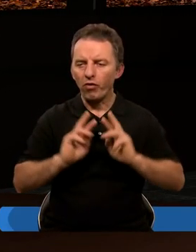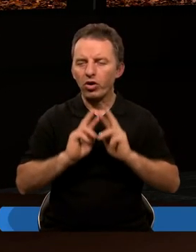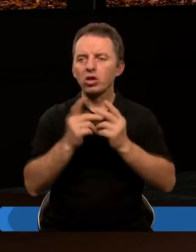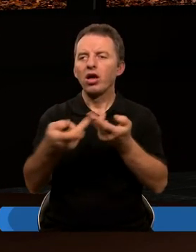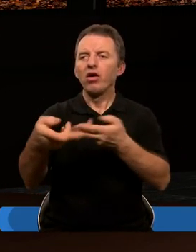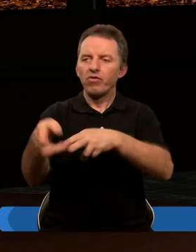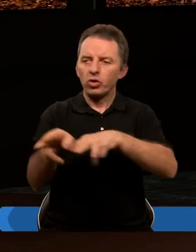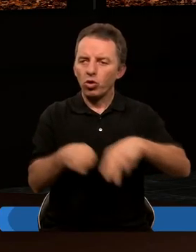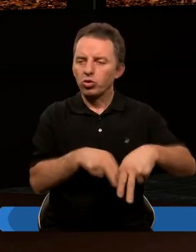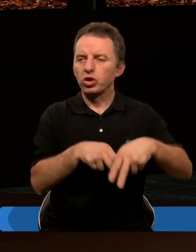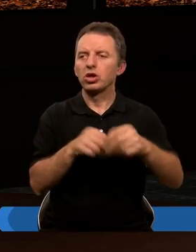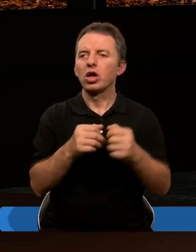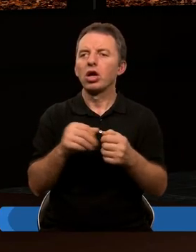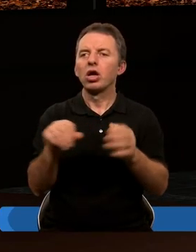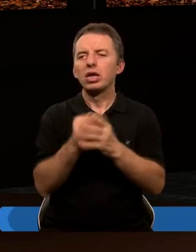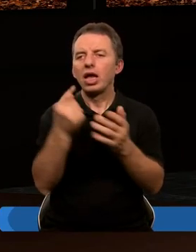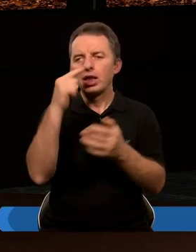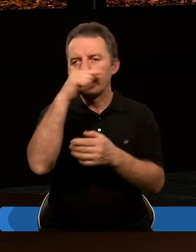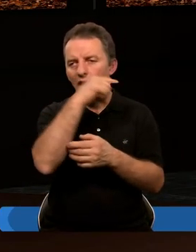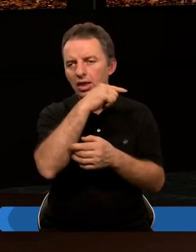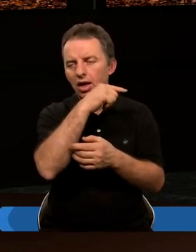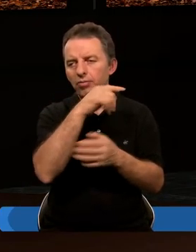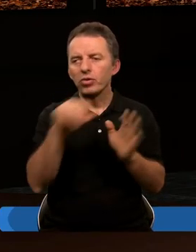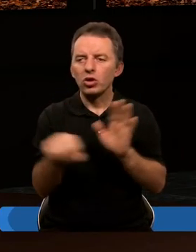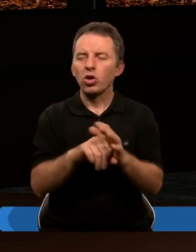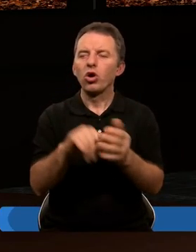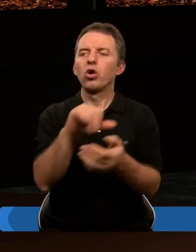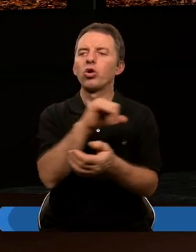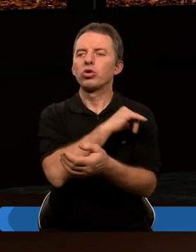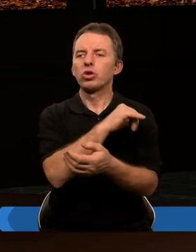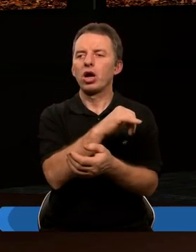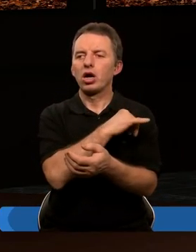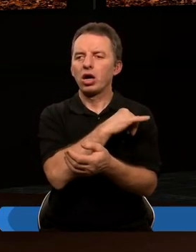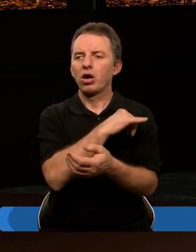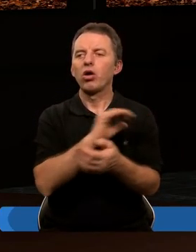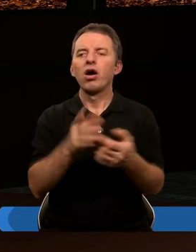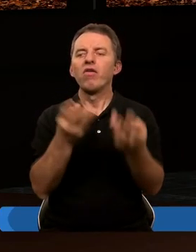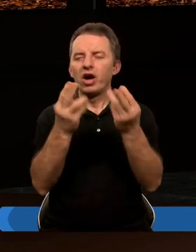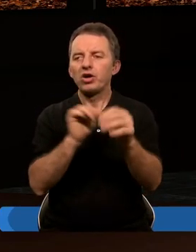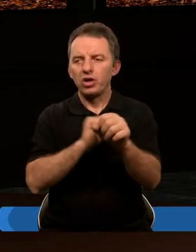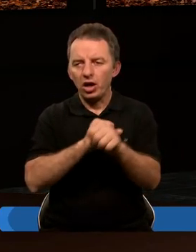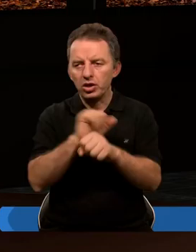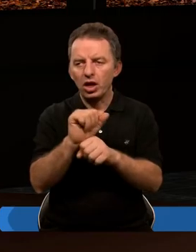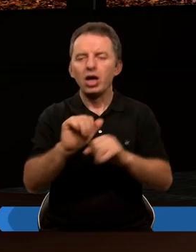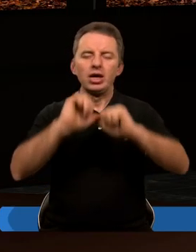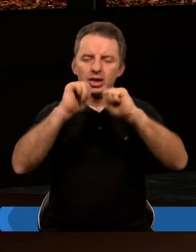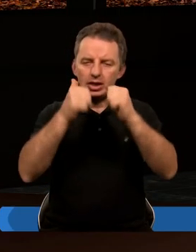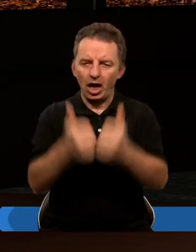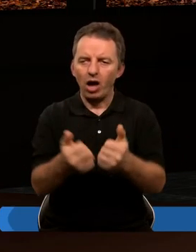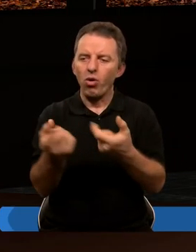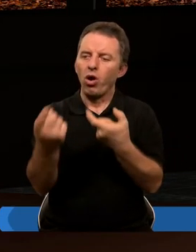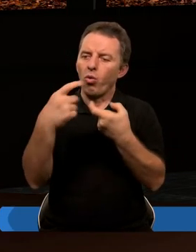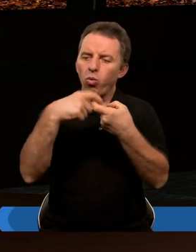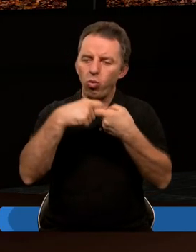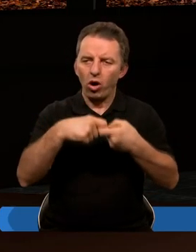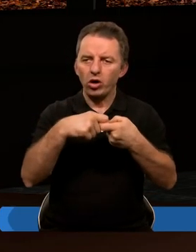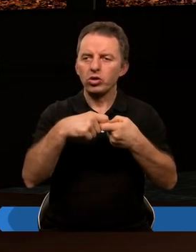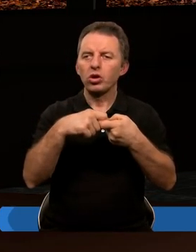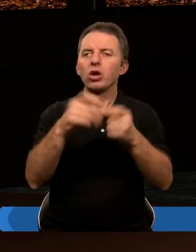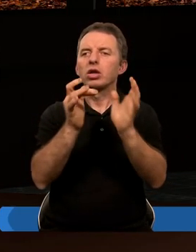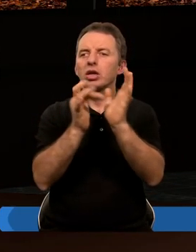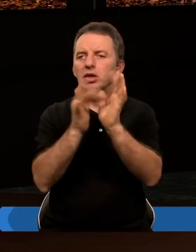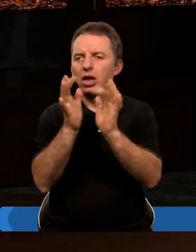wrócić, no niestety, do grzechu. I dlatego tak ważne jest stała łączność z